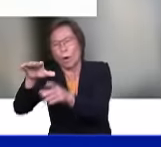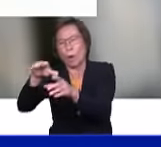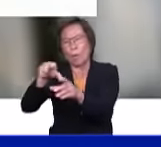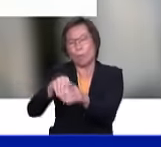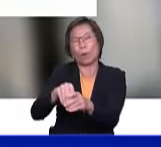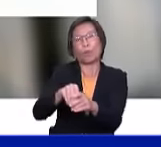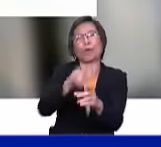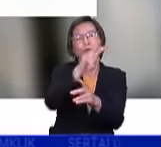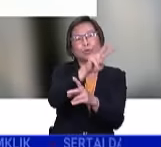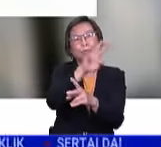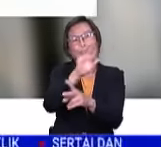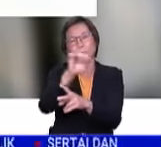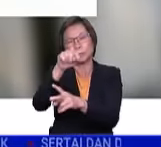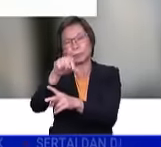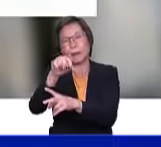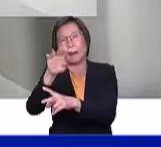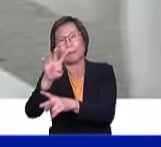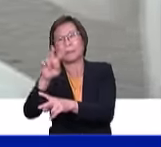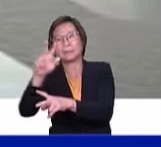hampir